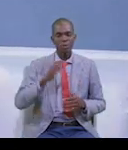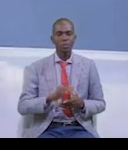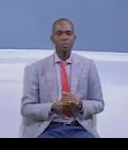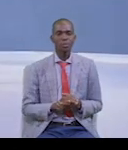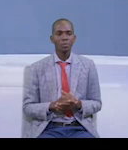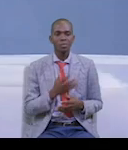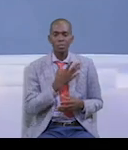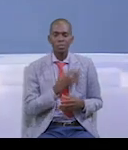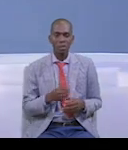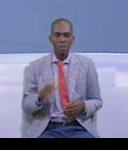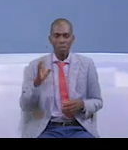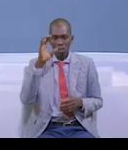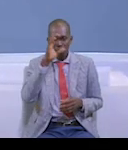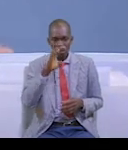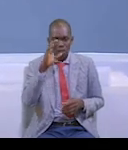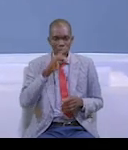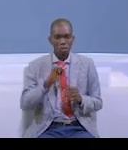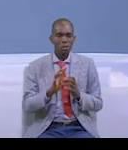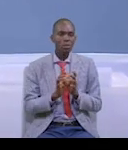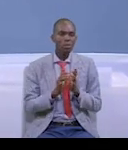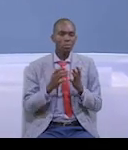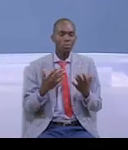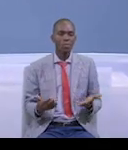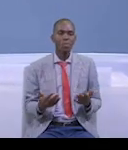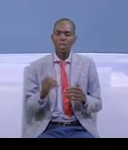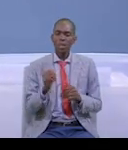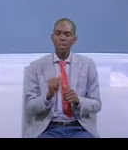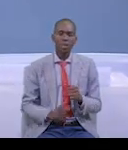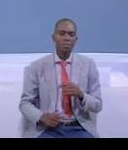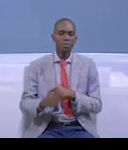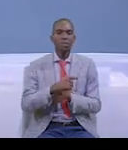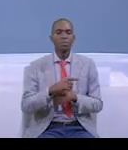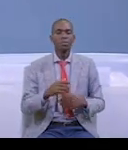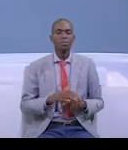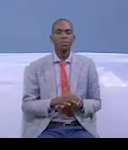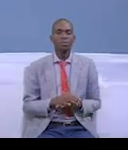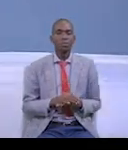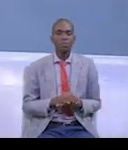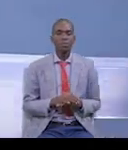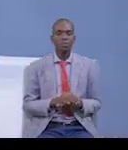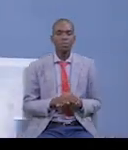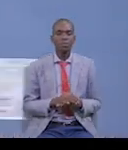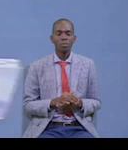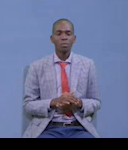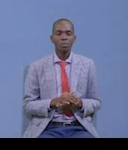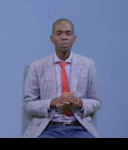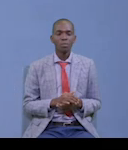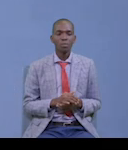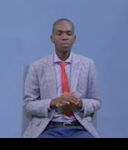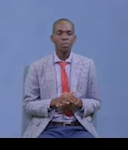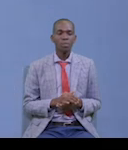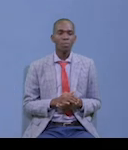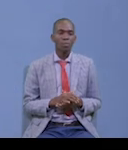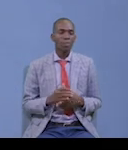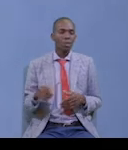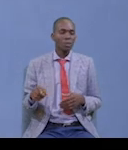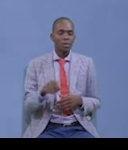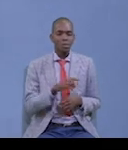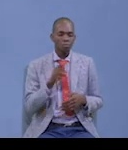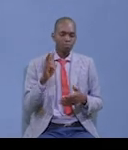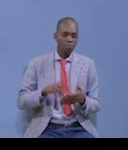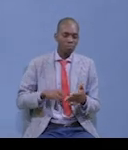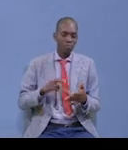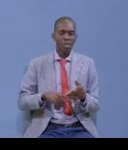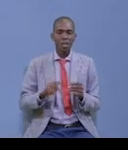And they searched the scriptures daily. వారు లేఖనములు అలాగే ఉన్నవో లేవో పరిశోధించుచున్నారు. And they read the scriptures